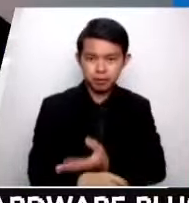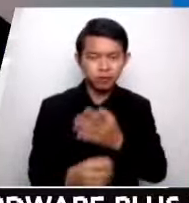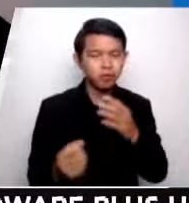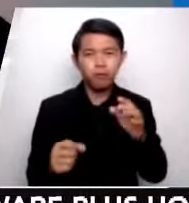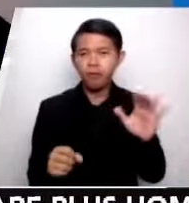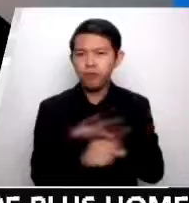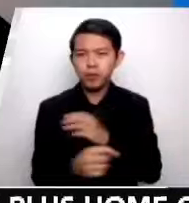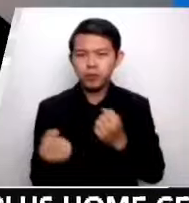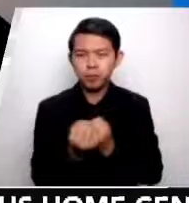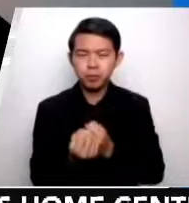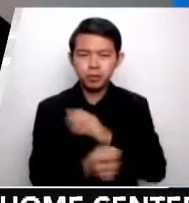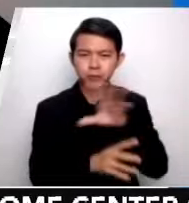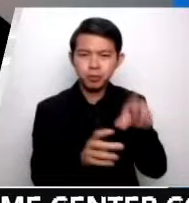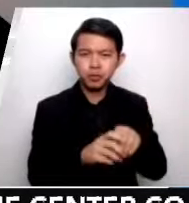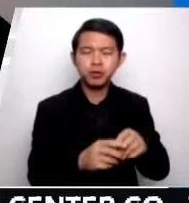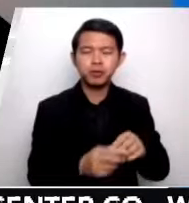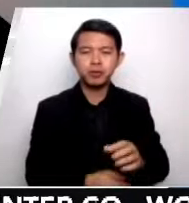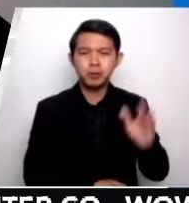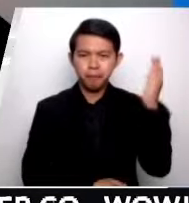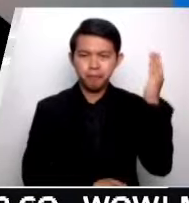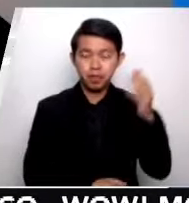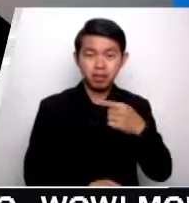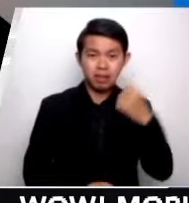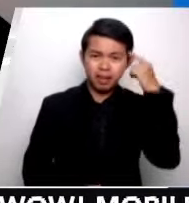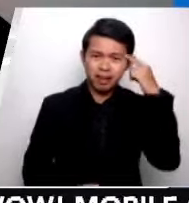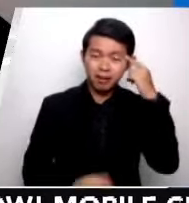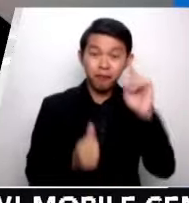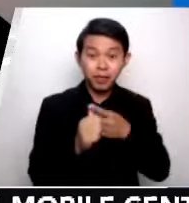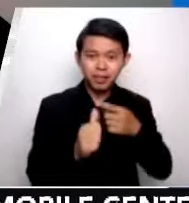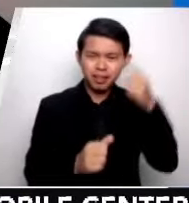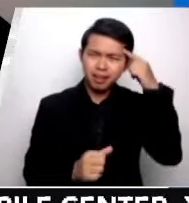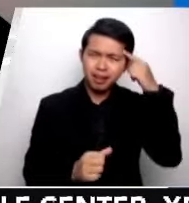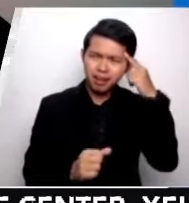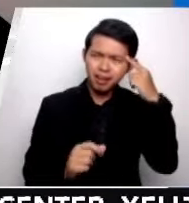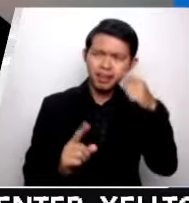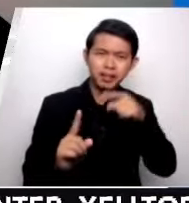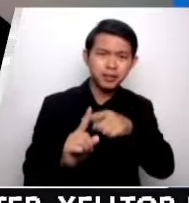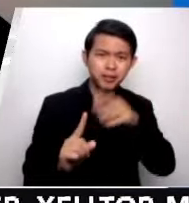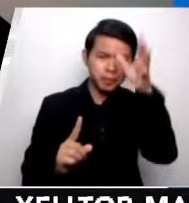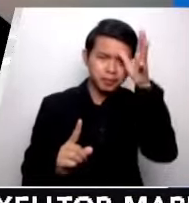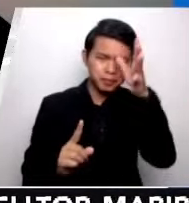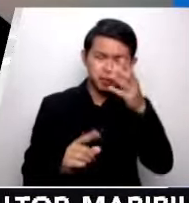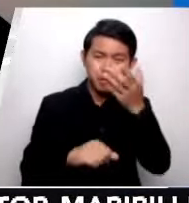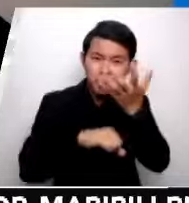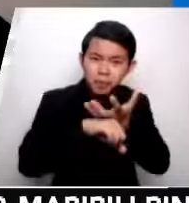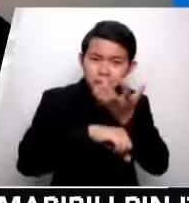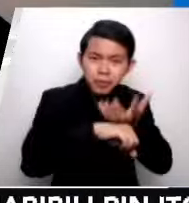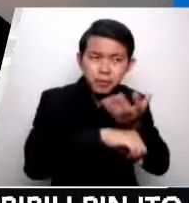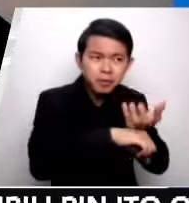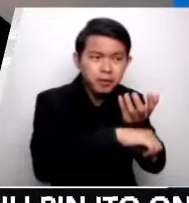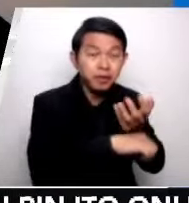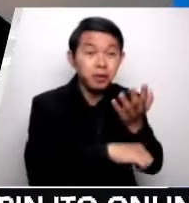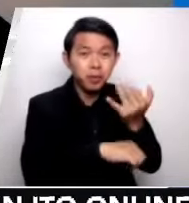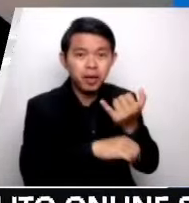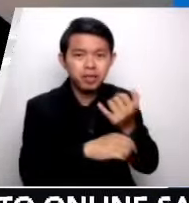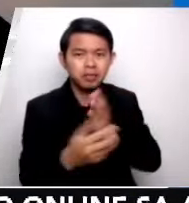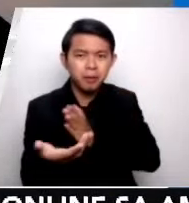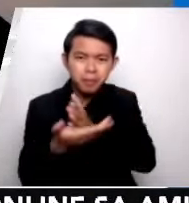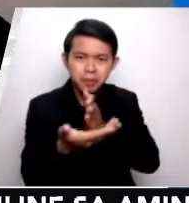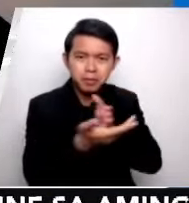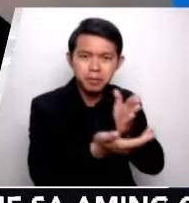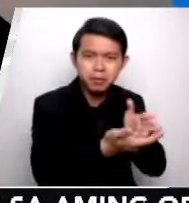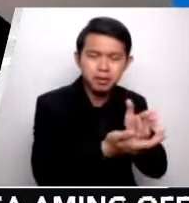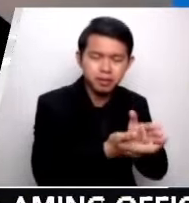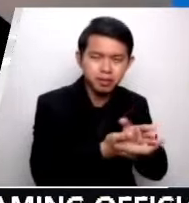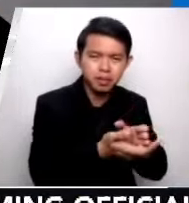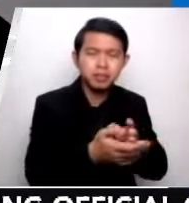Inakala nilang nanlilimo si Tatay Petronilio Jacinto dahil iniisa-isa niya ang bawat lamesa sa restaurant. Yun